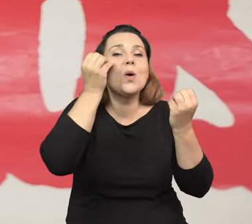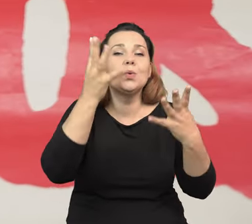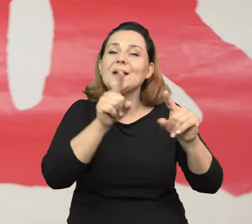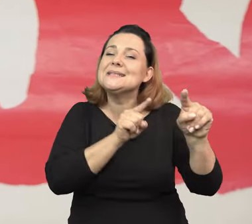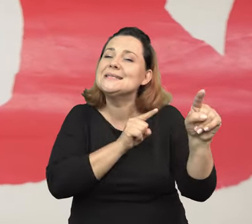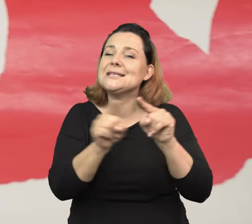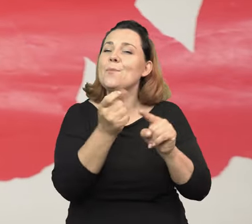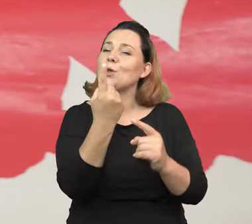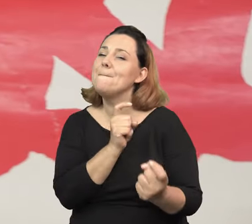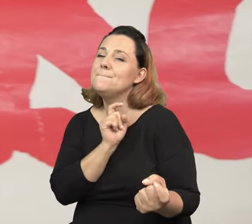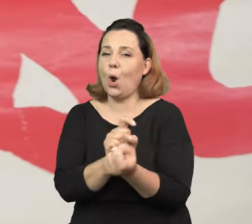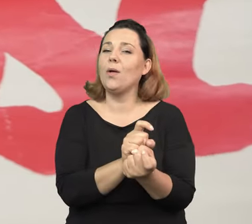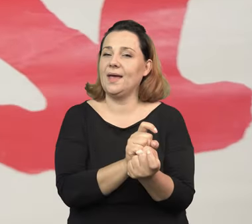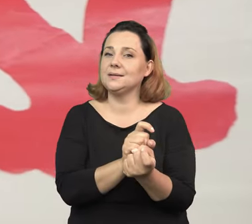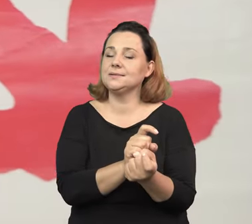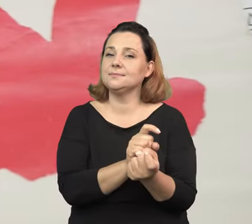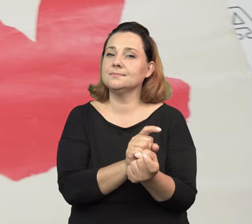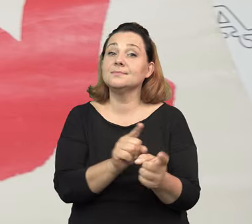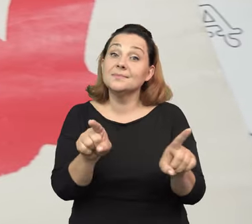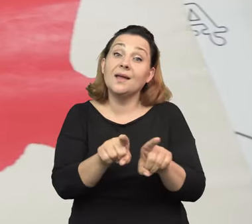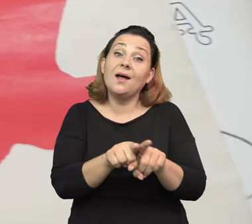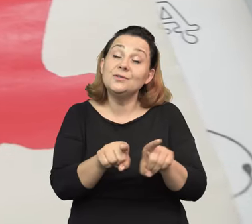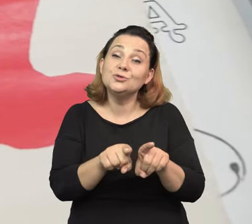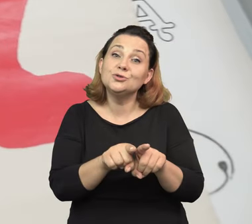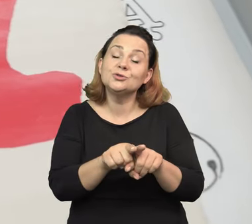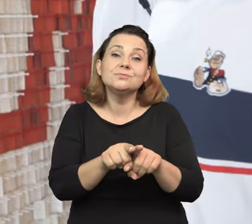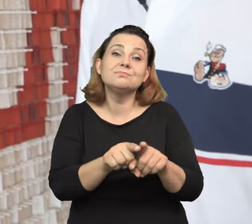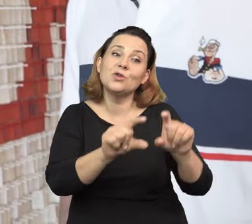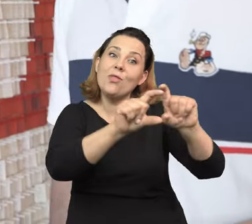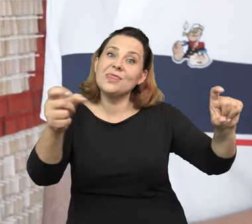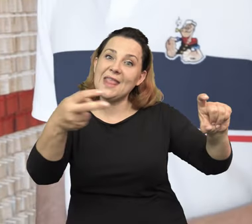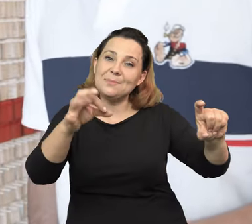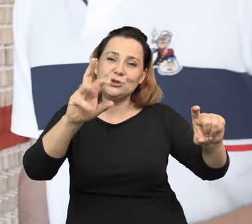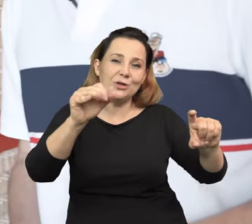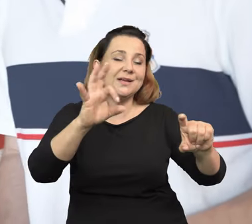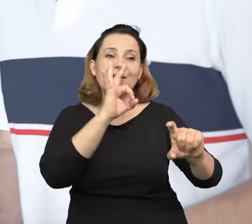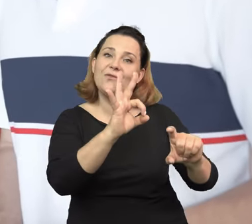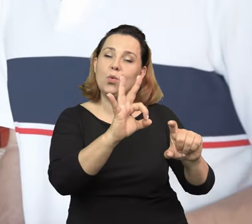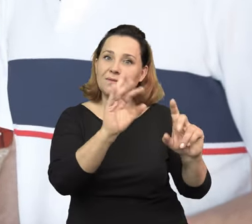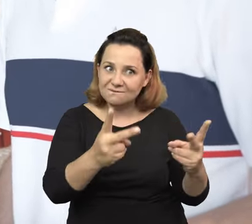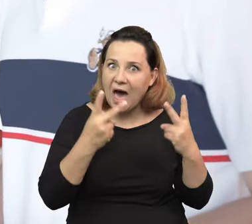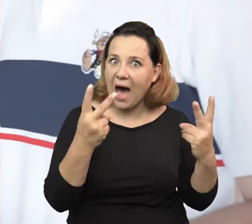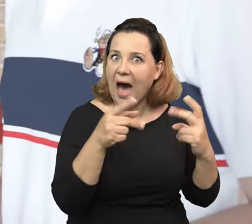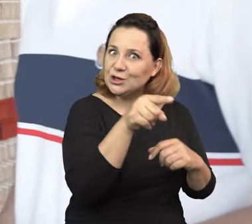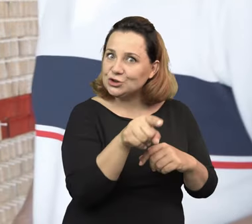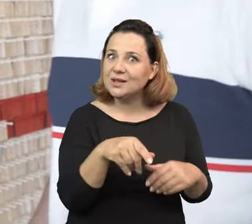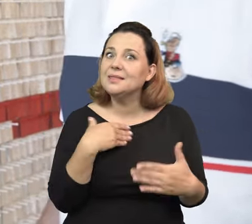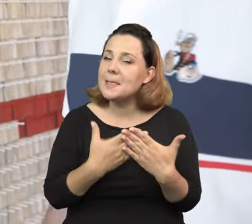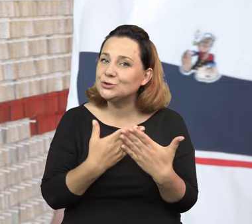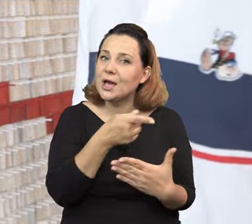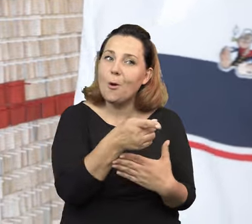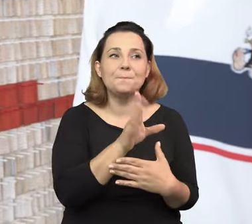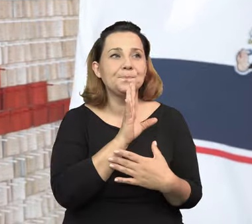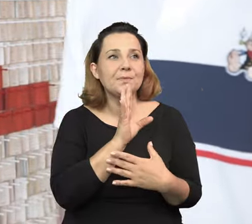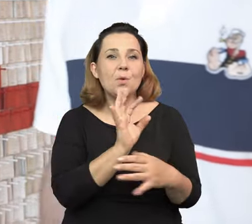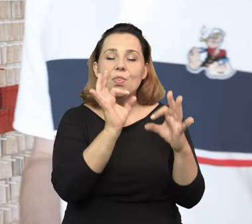symbolicznego protestu. Na tym polegała też wielkość Solidarycy, że ona jak taki dobry